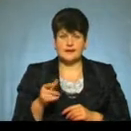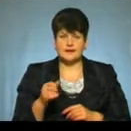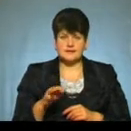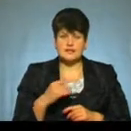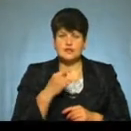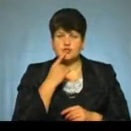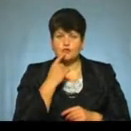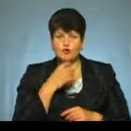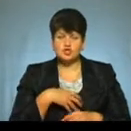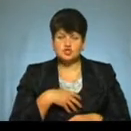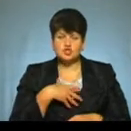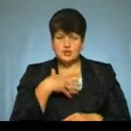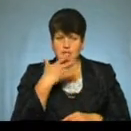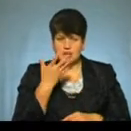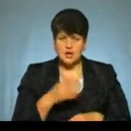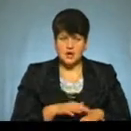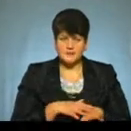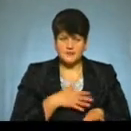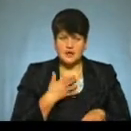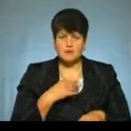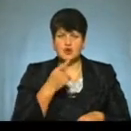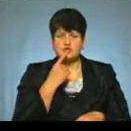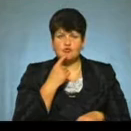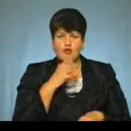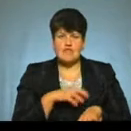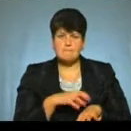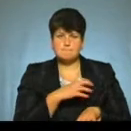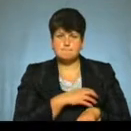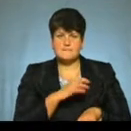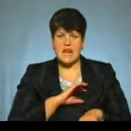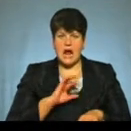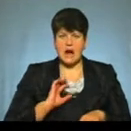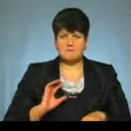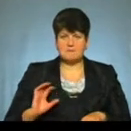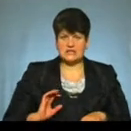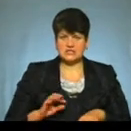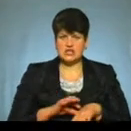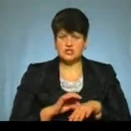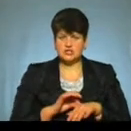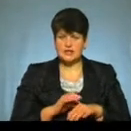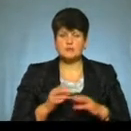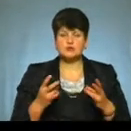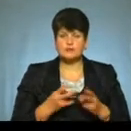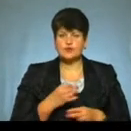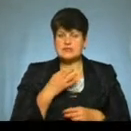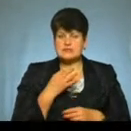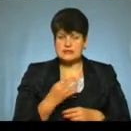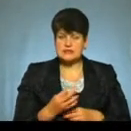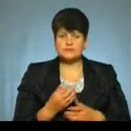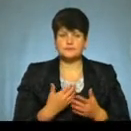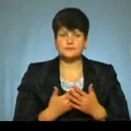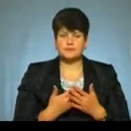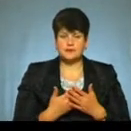колір шкіри або червоні плями на шкірі. І потрібно сказати, що ступінь